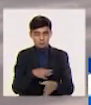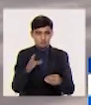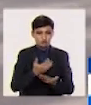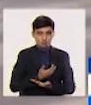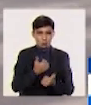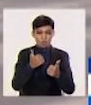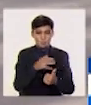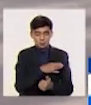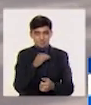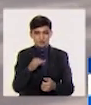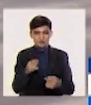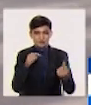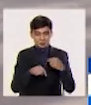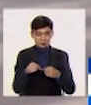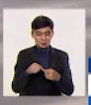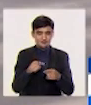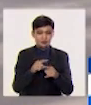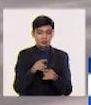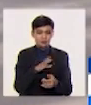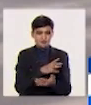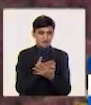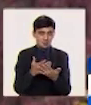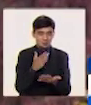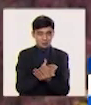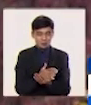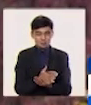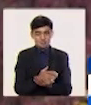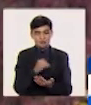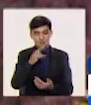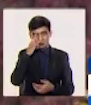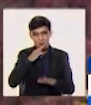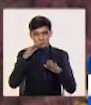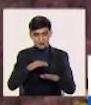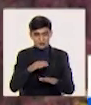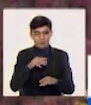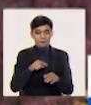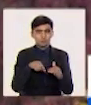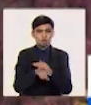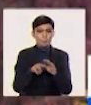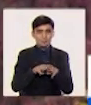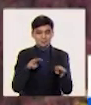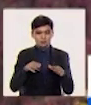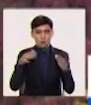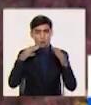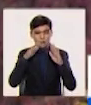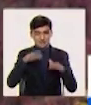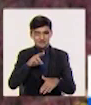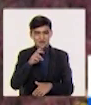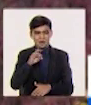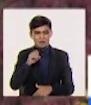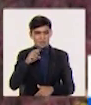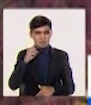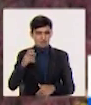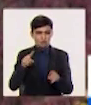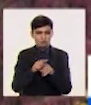Әлгі аралас жариялар құралған. Қазақстанның сыртқы істер министрлігі Таулы Қарабақтағы жағдайдың бейбіт